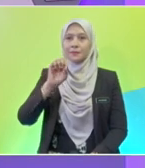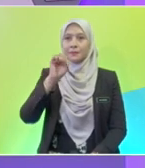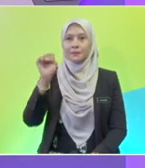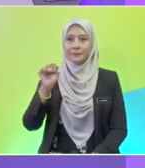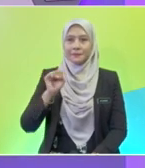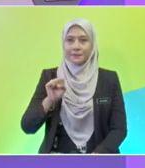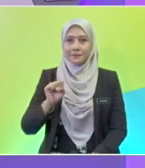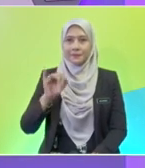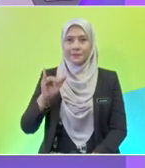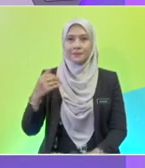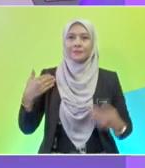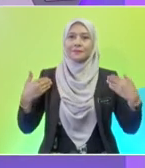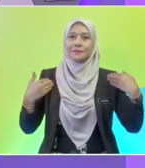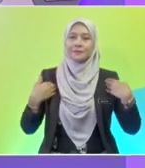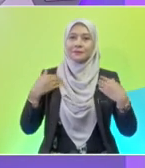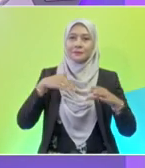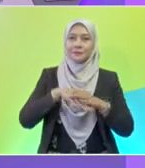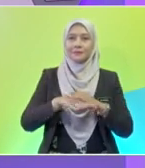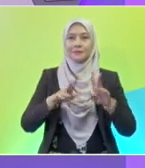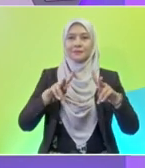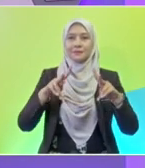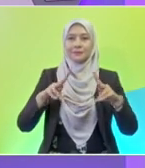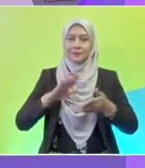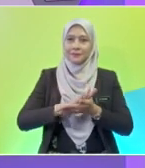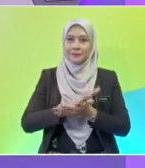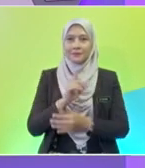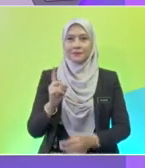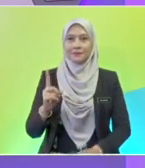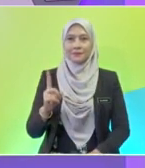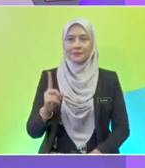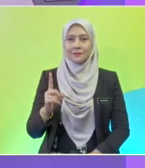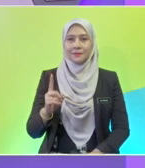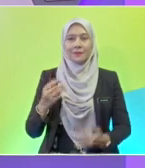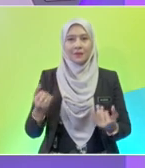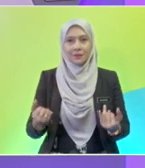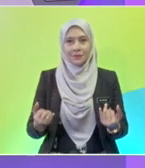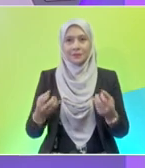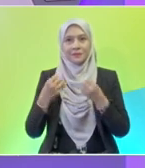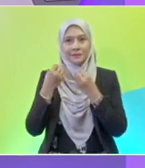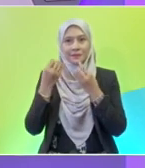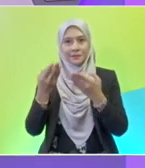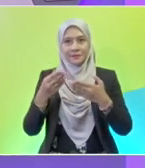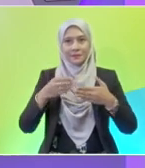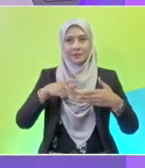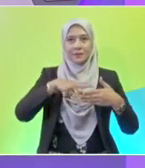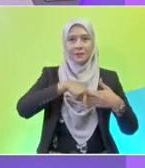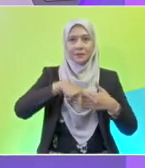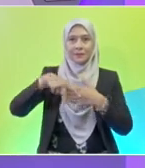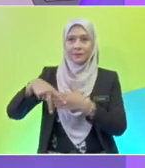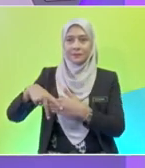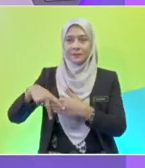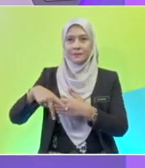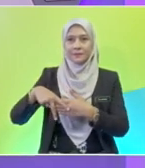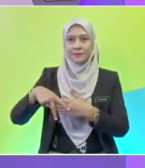sekarang Cikgu ini berkonsize sedikit panduan umum untuk semua calon SPM 20 22